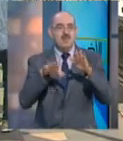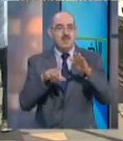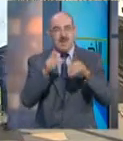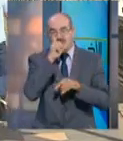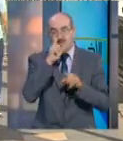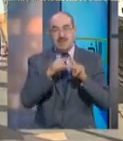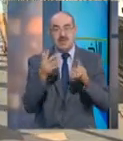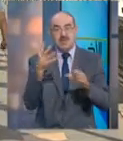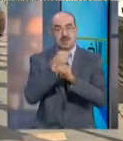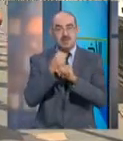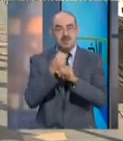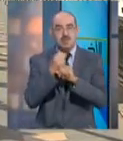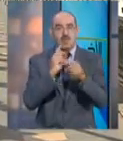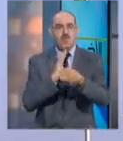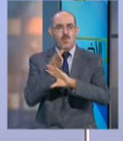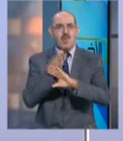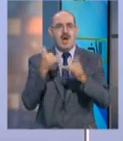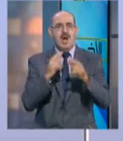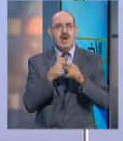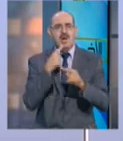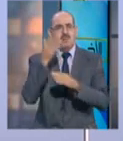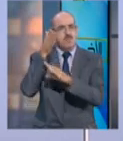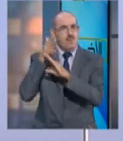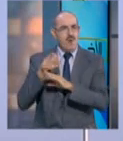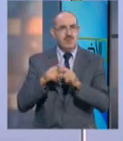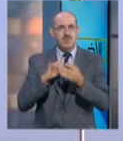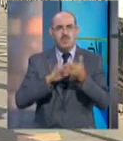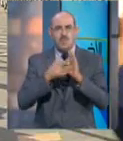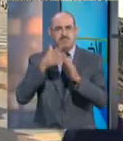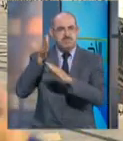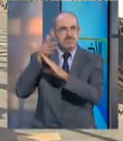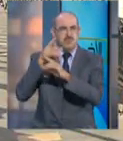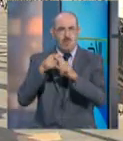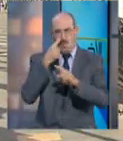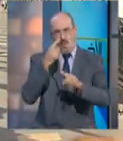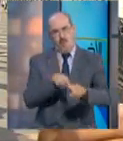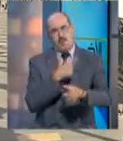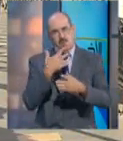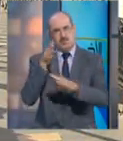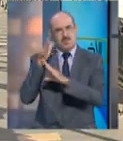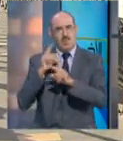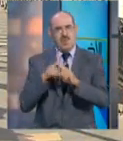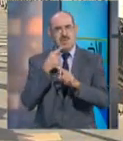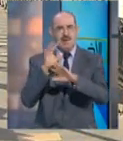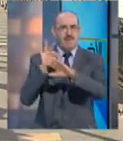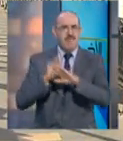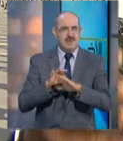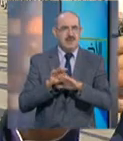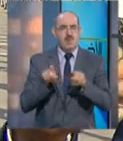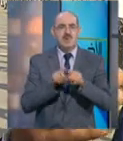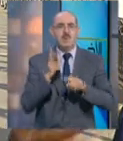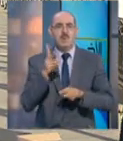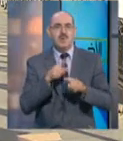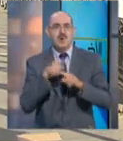الشمل فيها وتكون الجزائر هي الرائدة، والأعلام هذه تعلقت عندها مدة وهي معلقة الاستقبال تاعهم باش